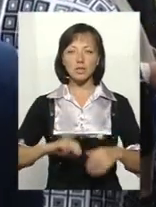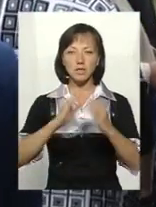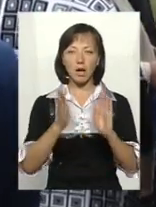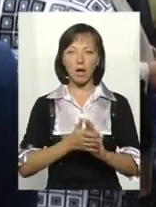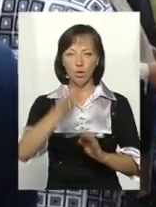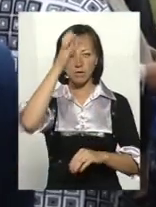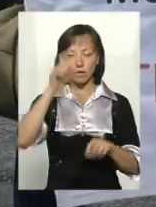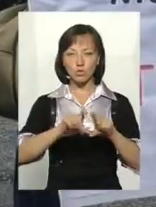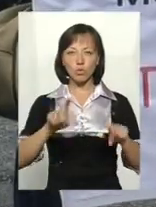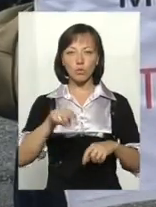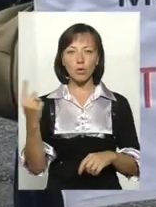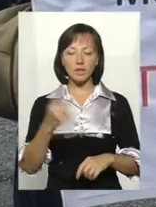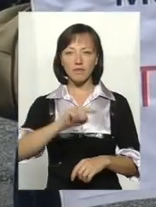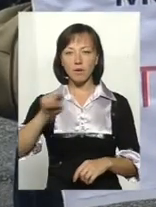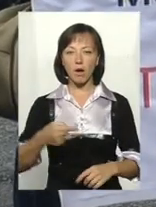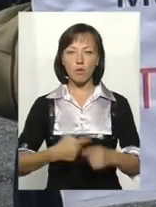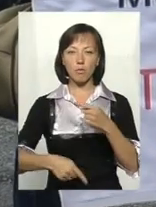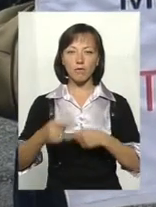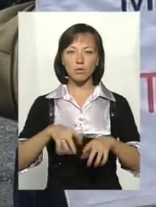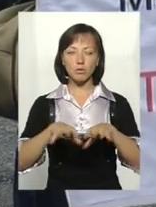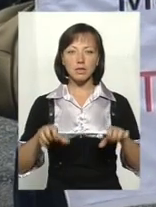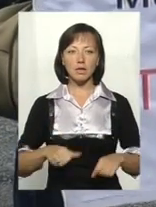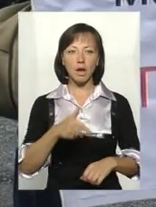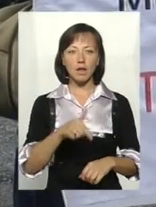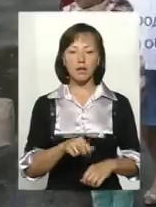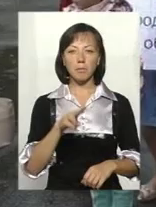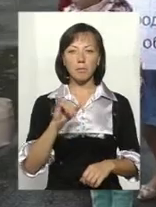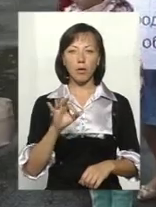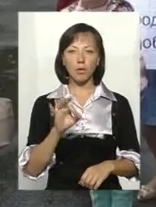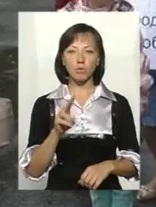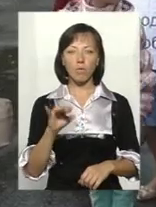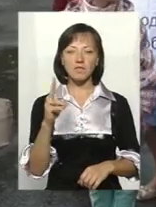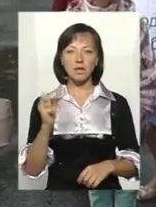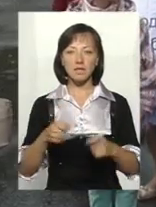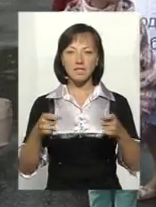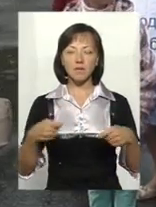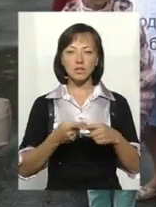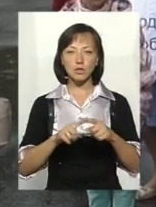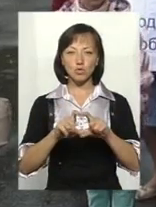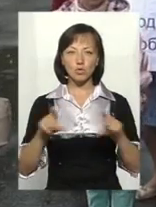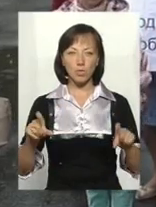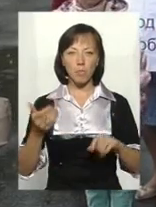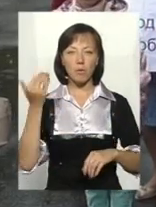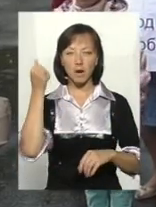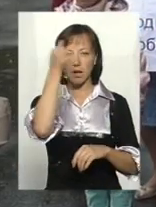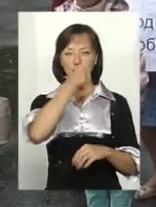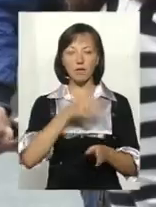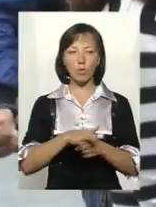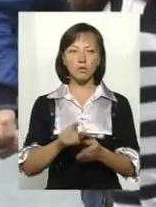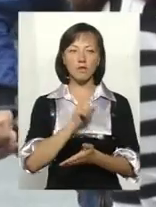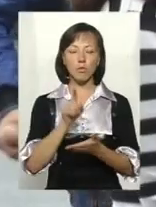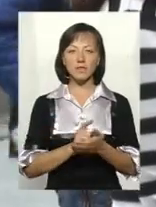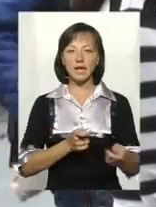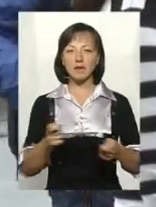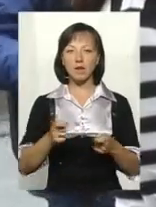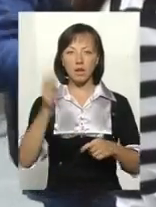загальноосвітньої школи номер 1 вимагають повернути на посаду Галину Піонтковську. Це завуч вказаної школи, вона попередній рік виконувала обов'язки